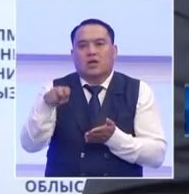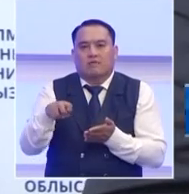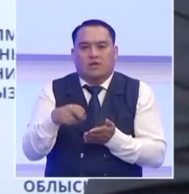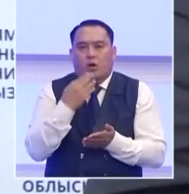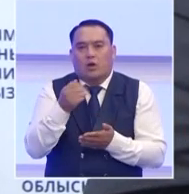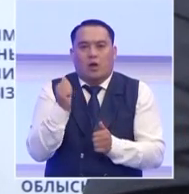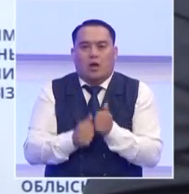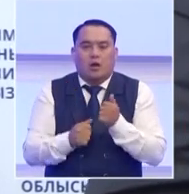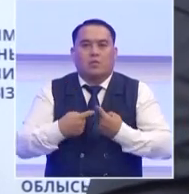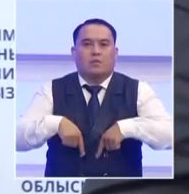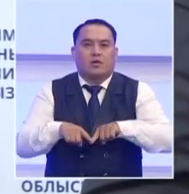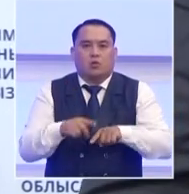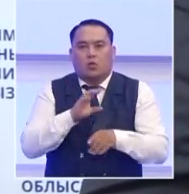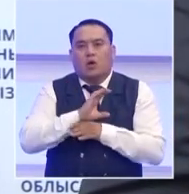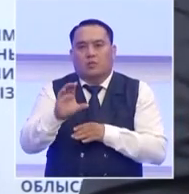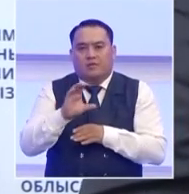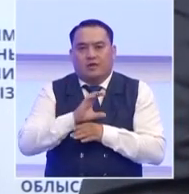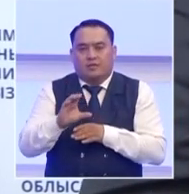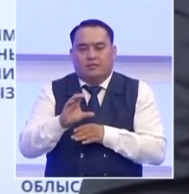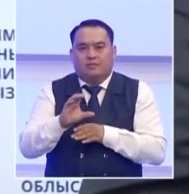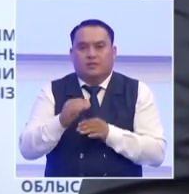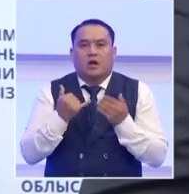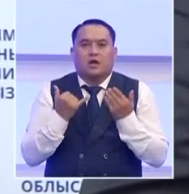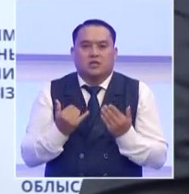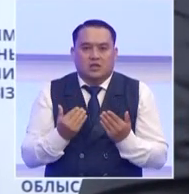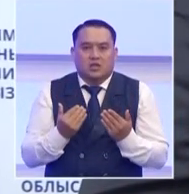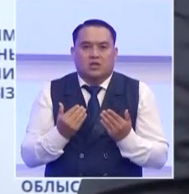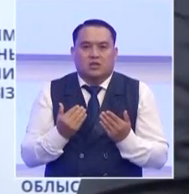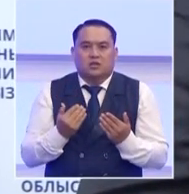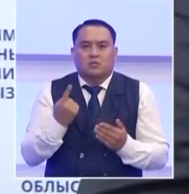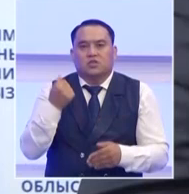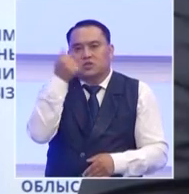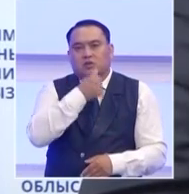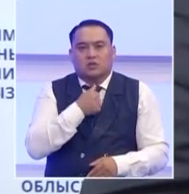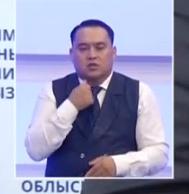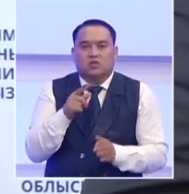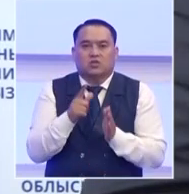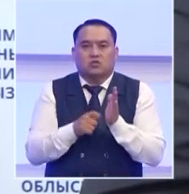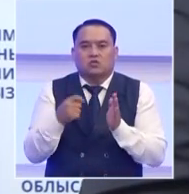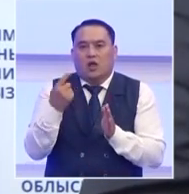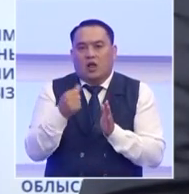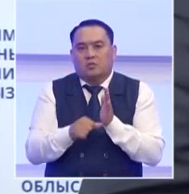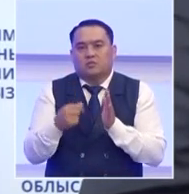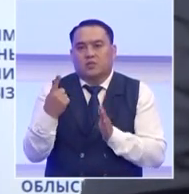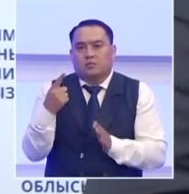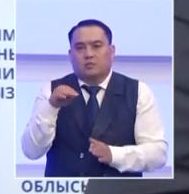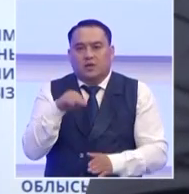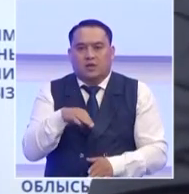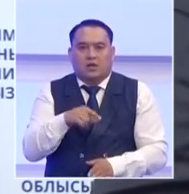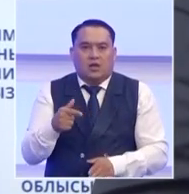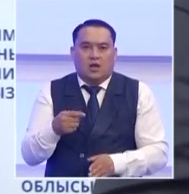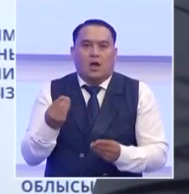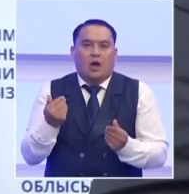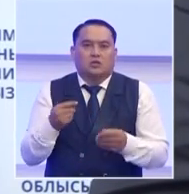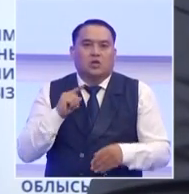Әрбір мекемеге қат жолданатын болады. Қазіргі таңда енді жыл басынан қазірге дейін 761 миллион теңге қаражат үнемделді. Яғни